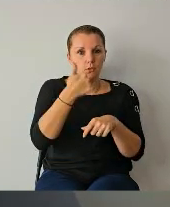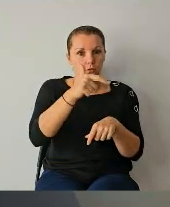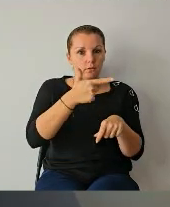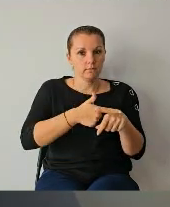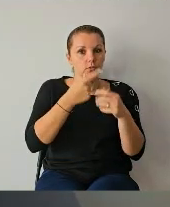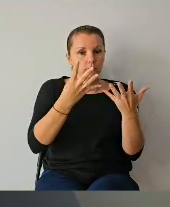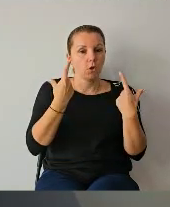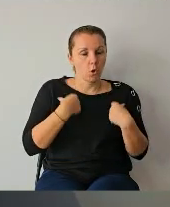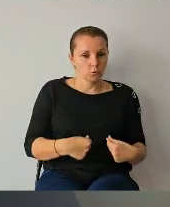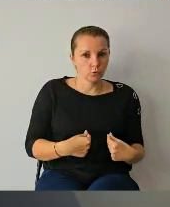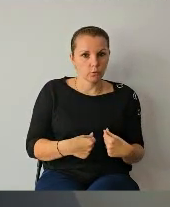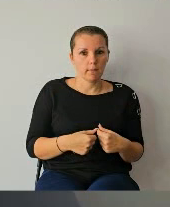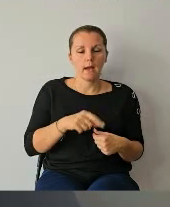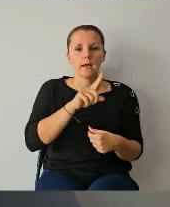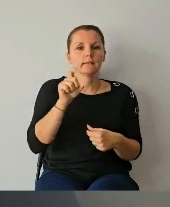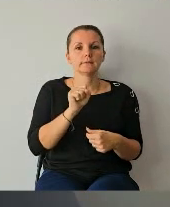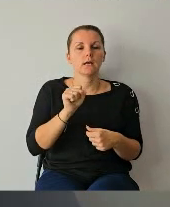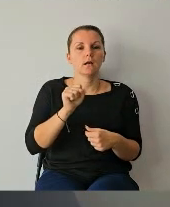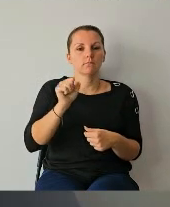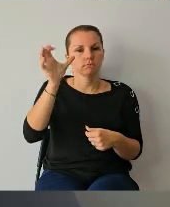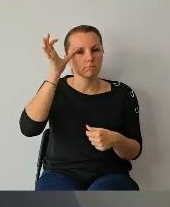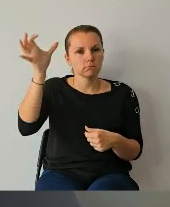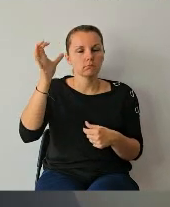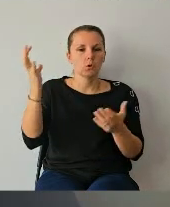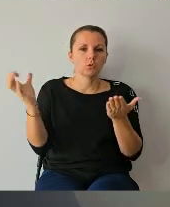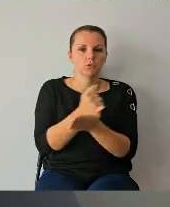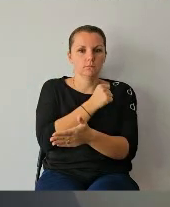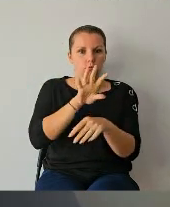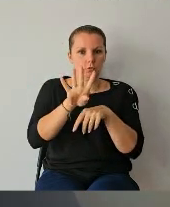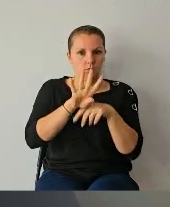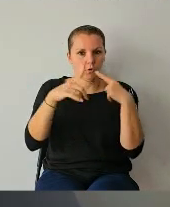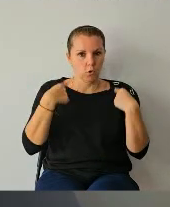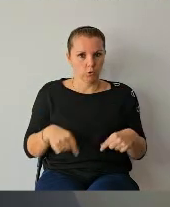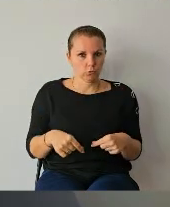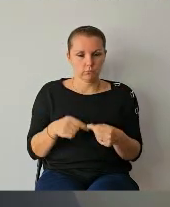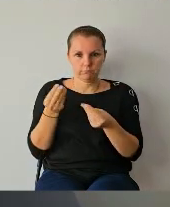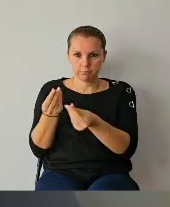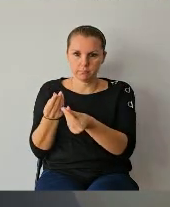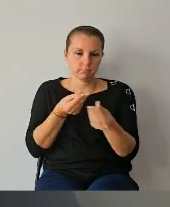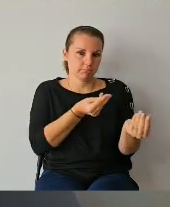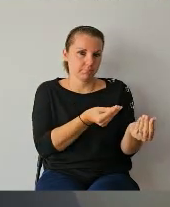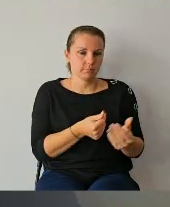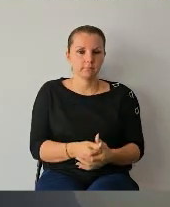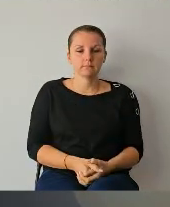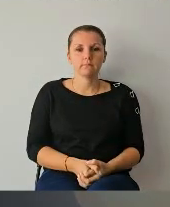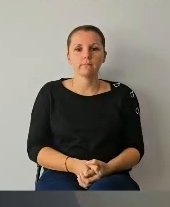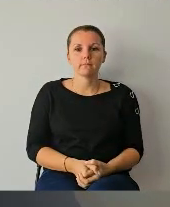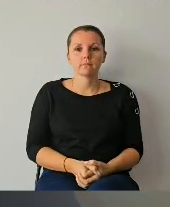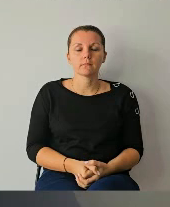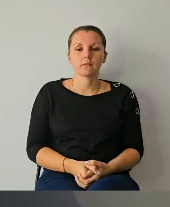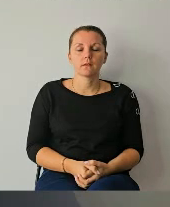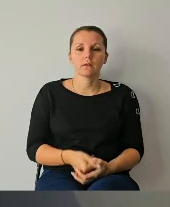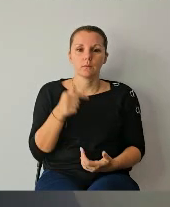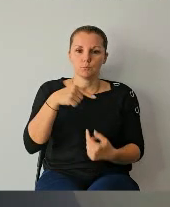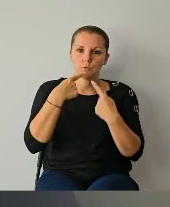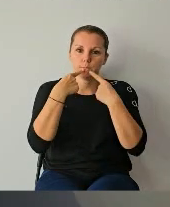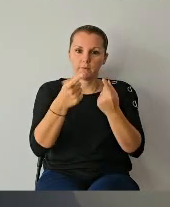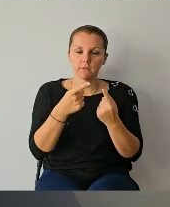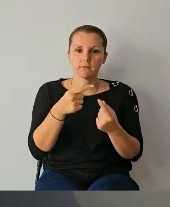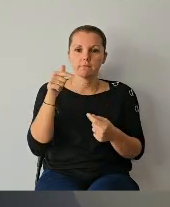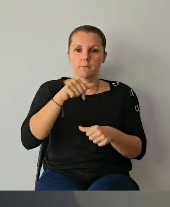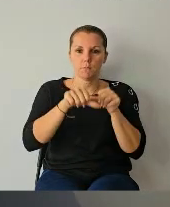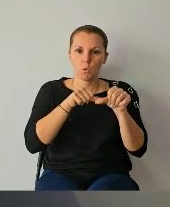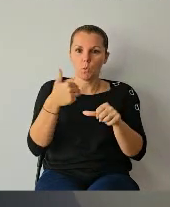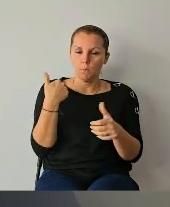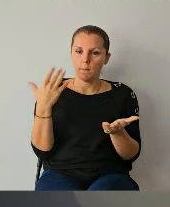uczniów, za wybitne osiągnięcia 14. Tutaj należy dodać, że w tym roku została podjęta